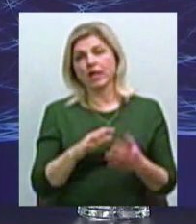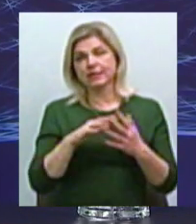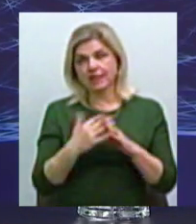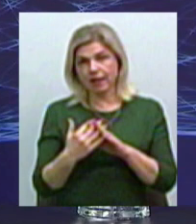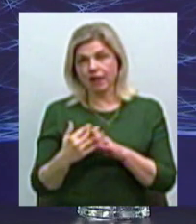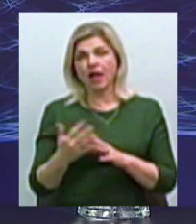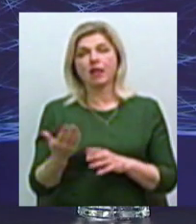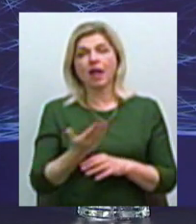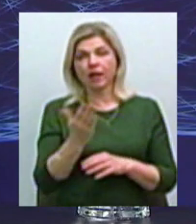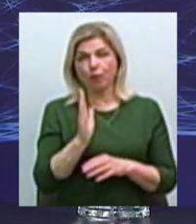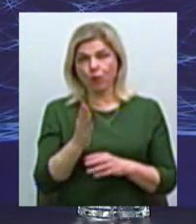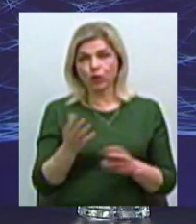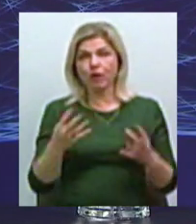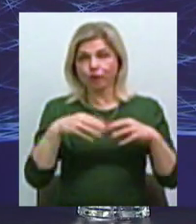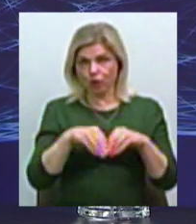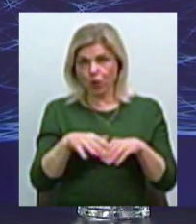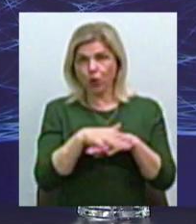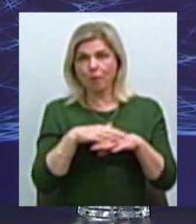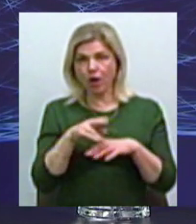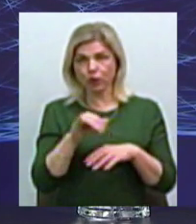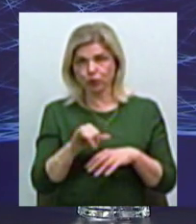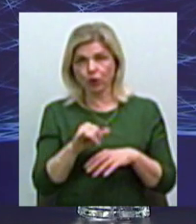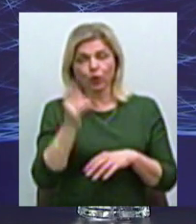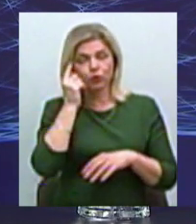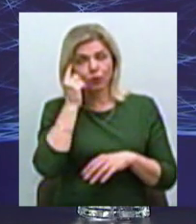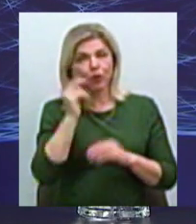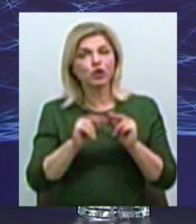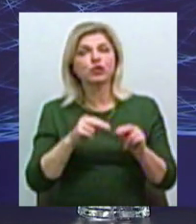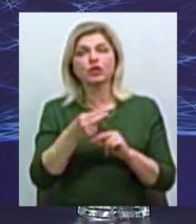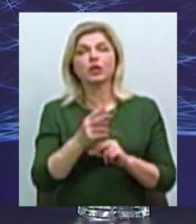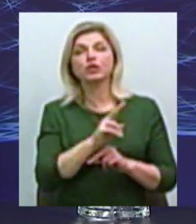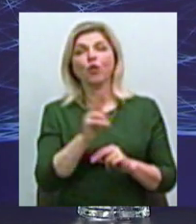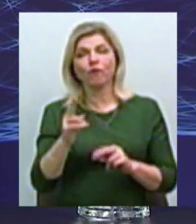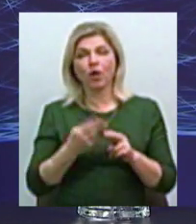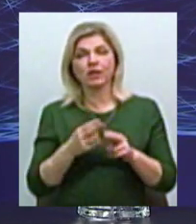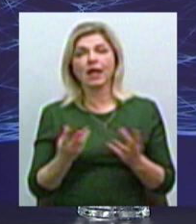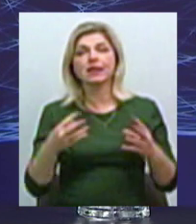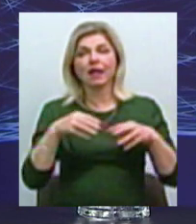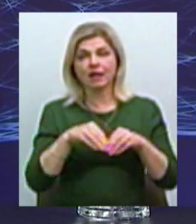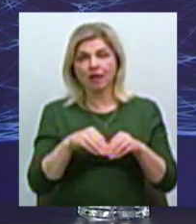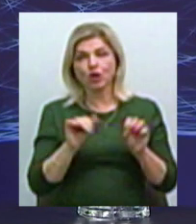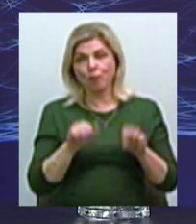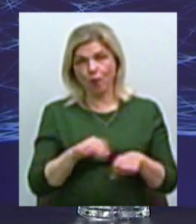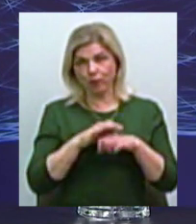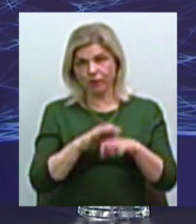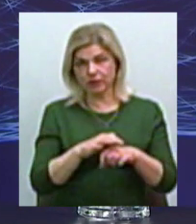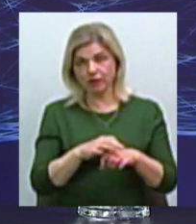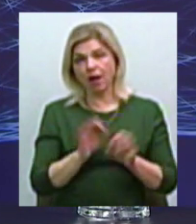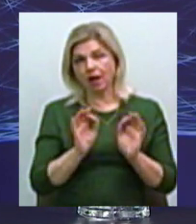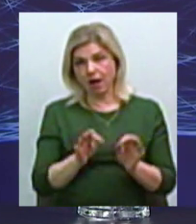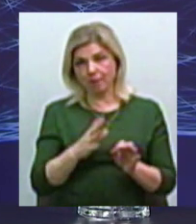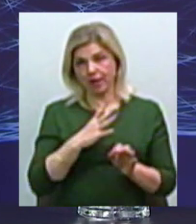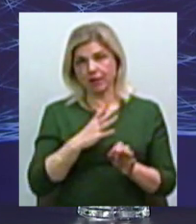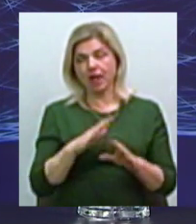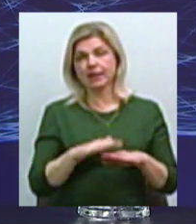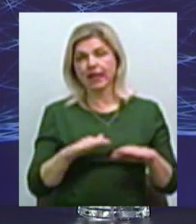об'єднані в громаду. І ми думали, ну, через кого можна цю, кстати, інструмент інтеграції провести. І це якраз були діти, школярі старших класів.